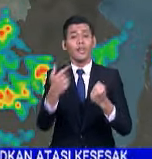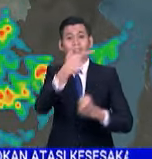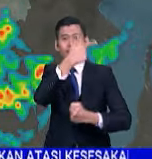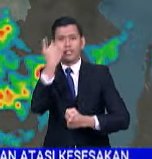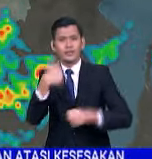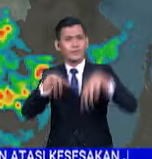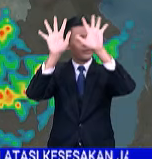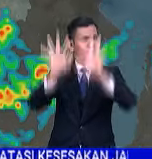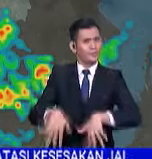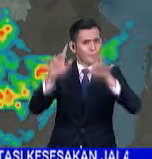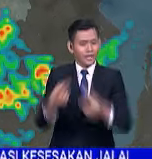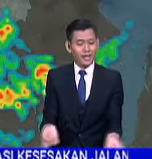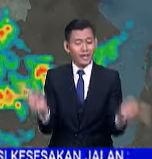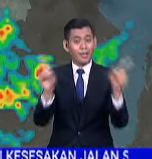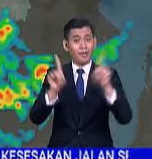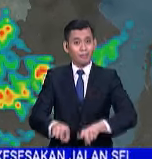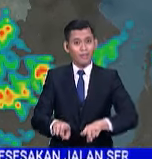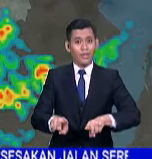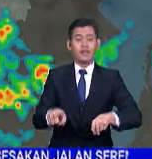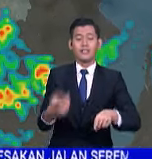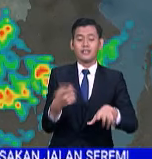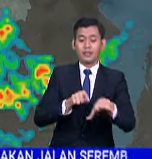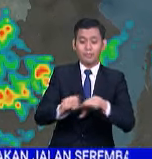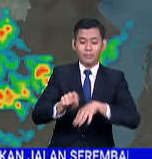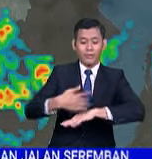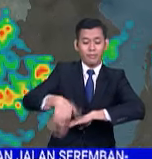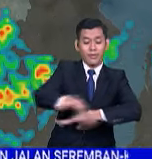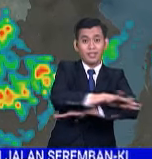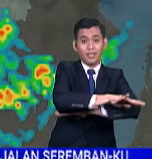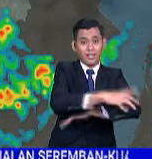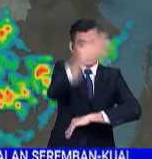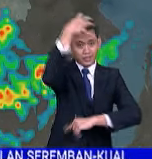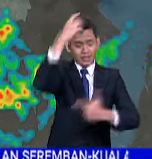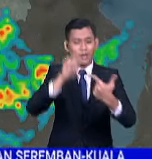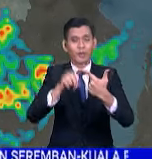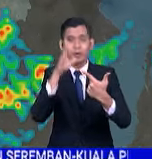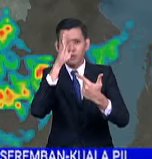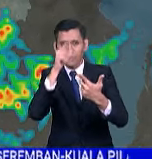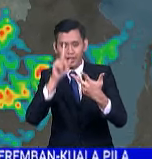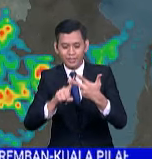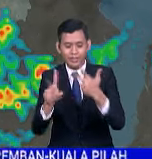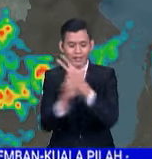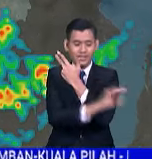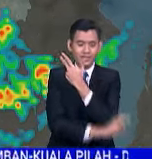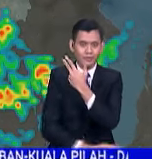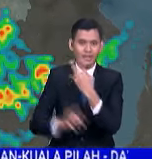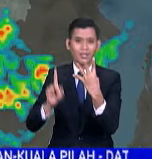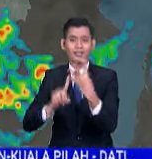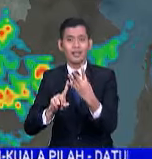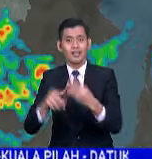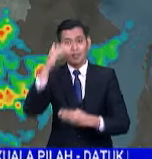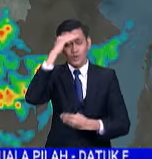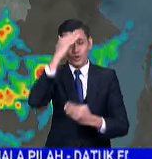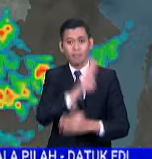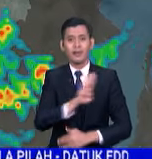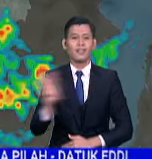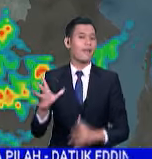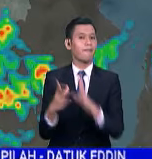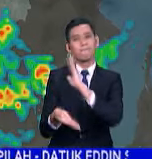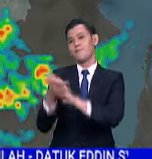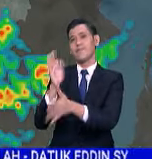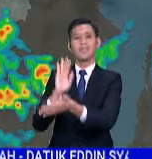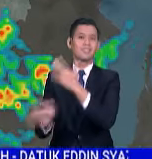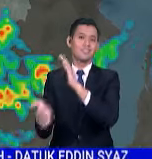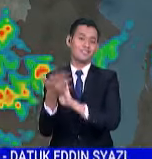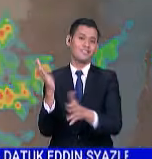hujan dijangkakan boleh berlaku di sekitar pesisir pantai Negeri Selangor, Melaka, Negeri Sembilan dan juga Johor Barat. Sekian dahulu laporan